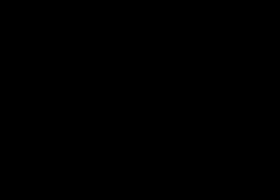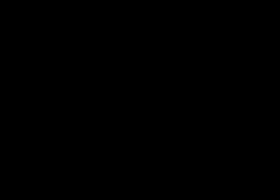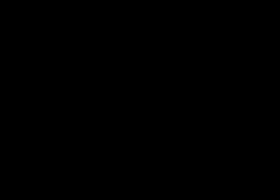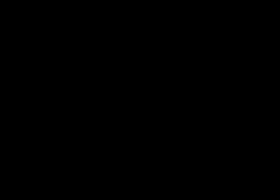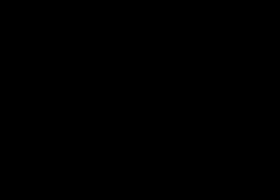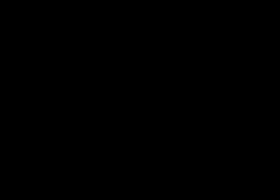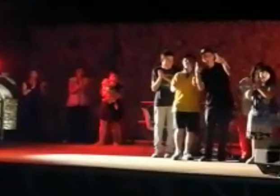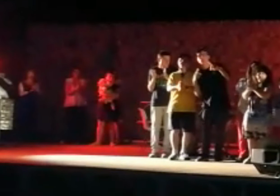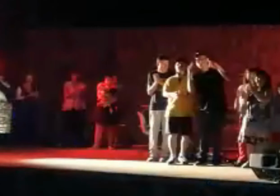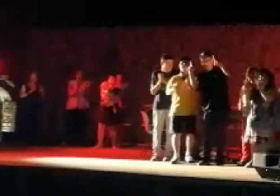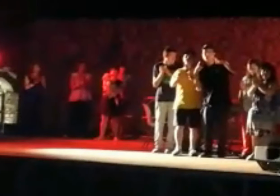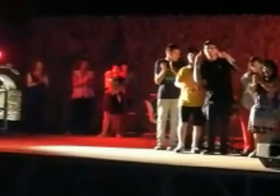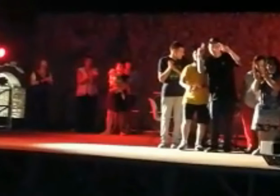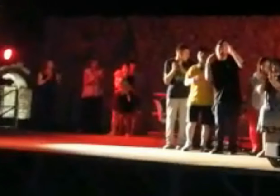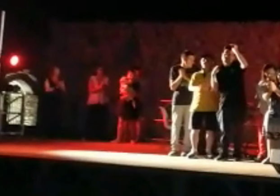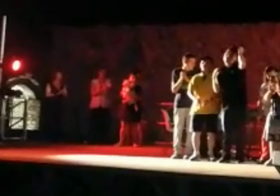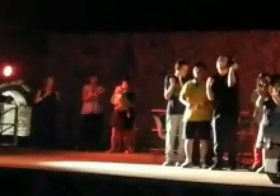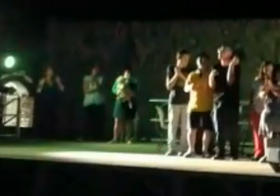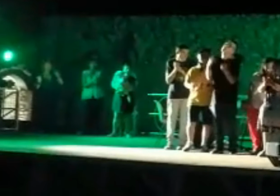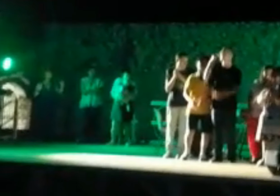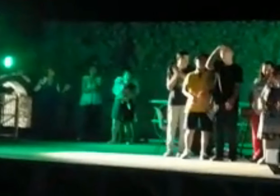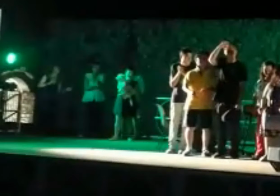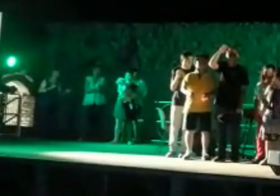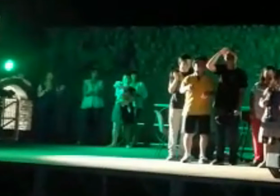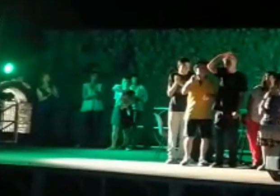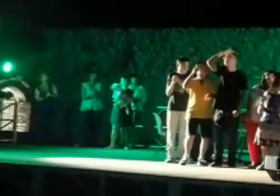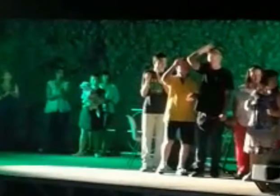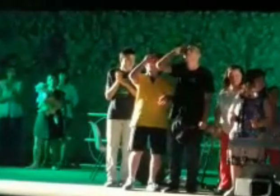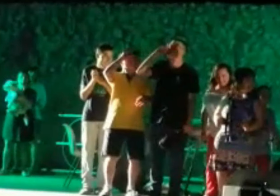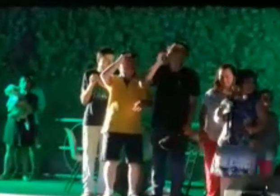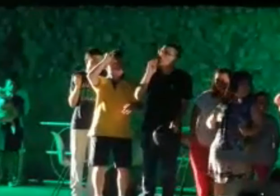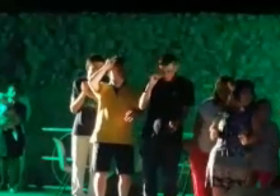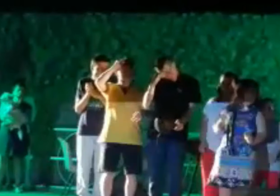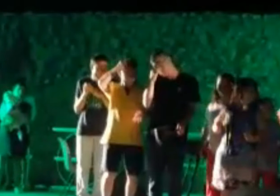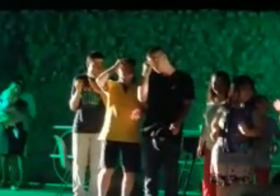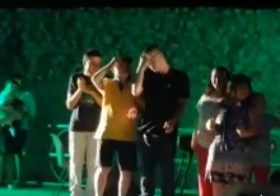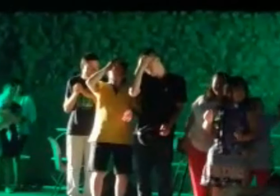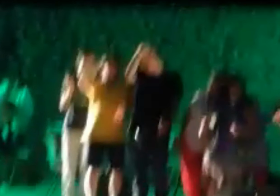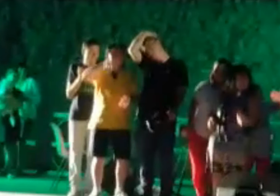ci metti un video. Oh! Yes, I know.